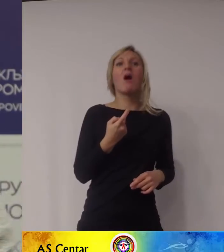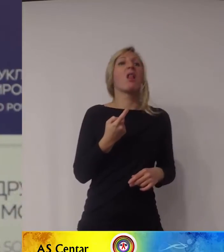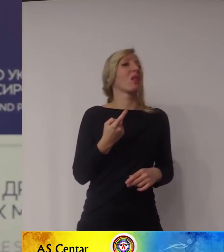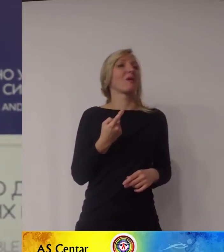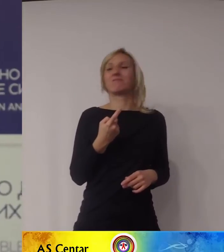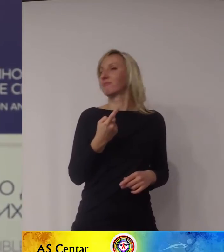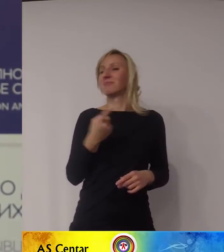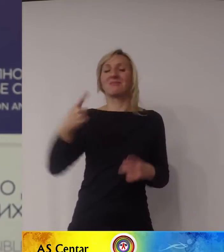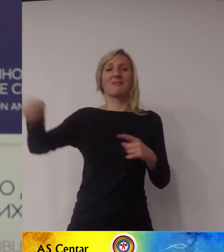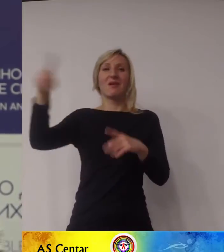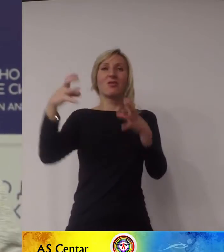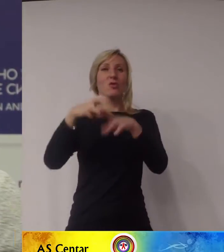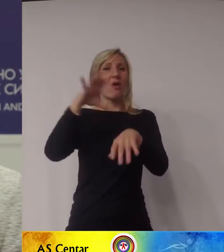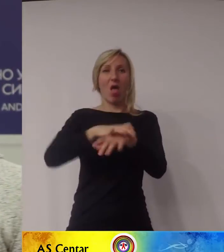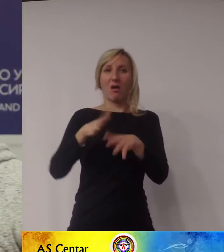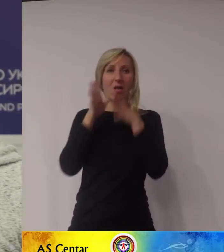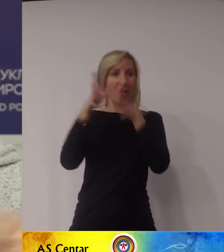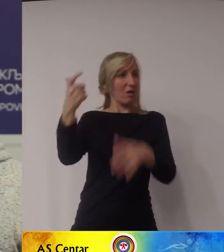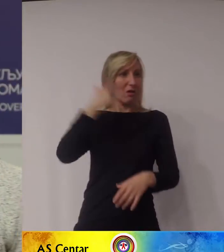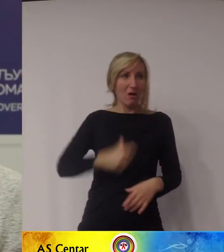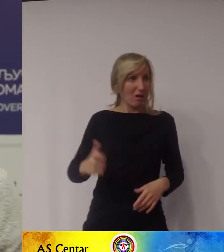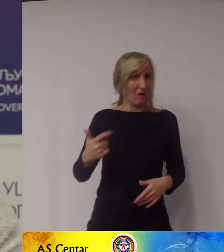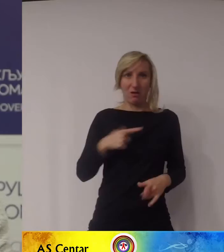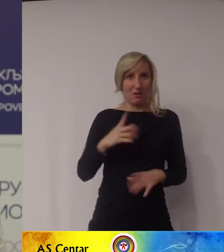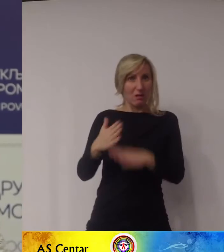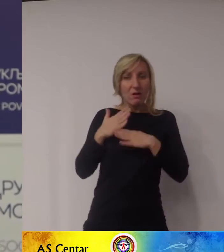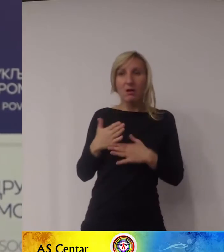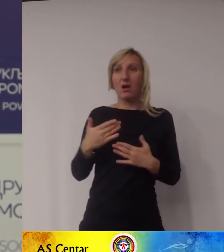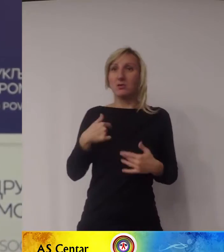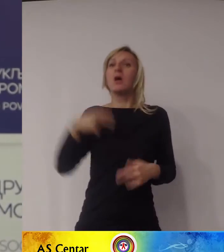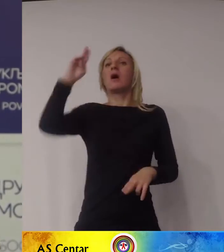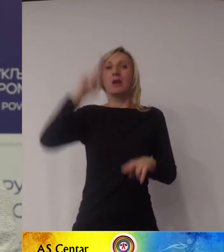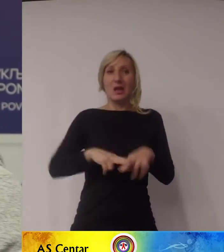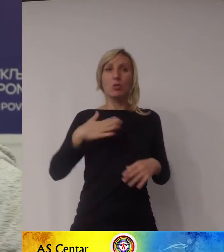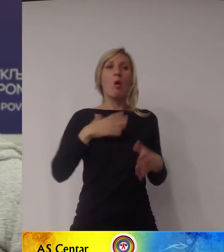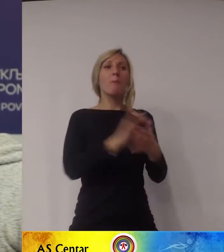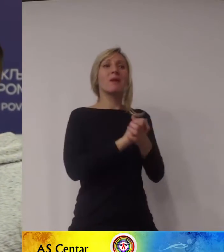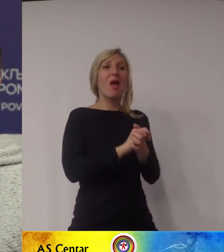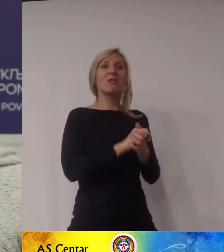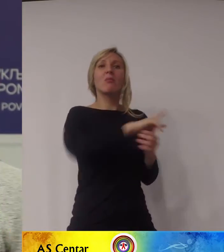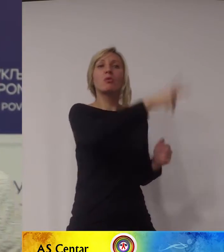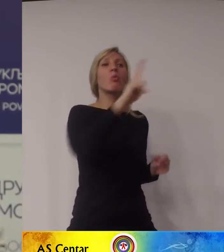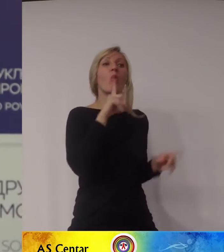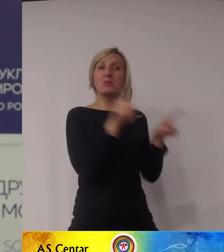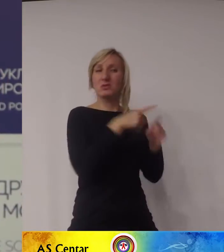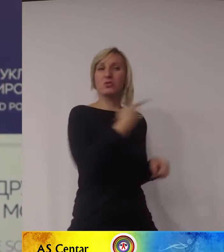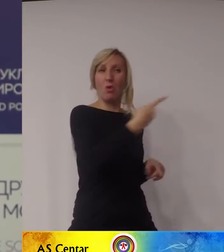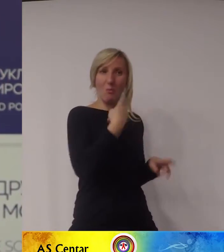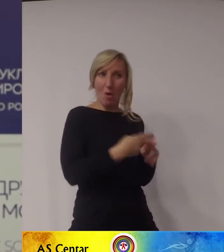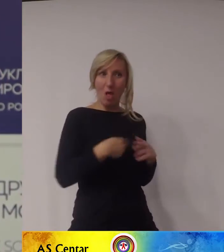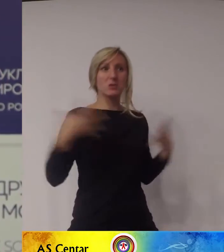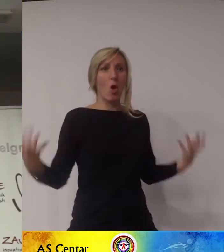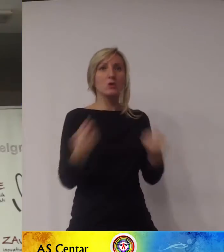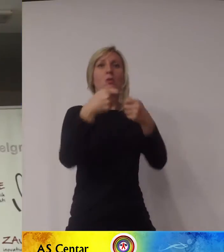podrška društva. I zato sam rešio da sa svojim prijateljima, drugim mladim ljudima koji žive sa HIV-om, osnujemo centar